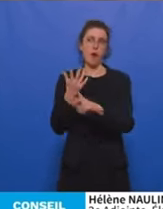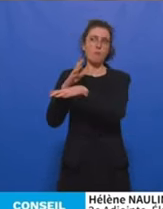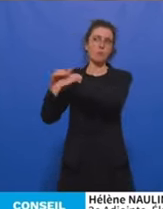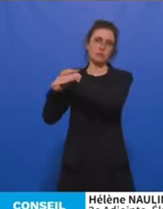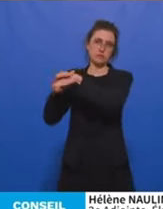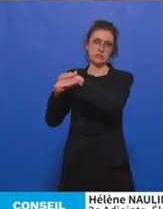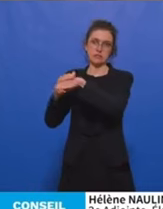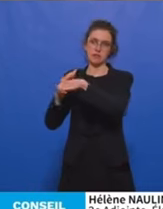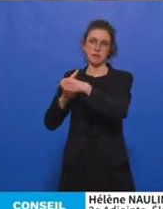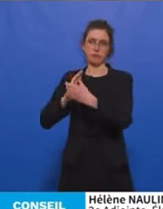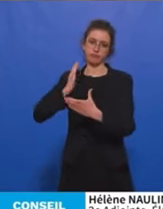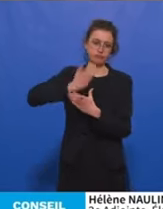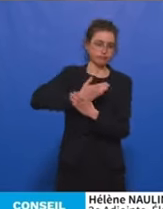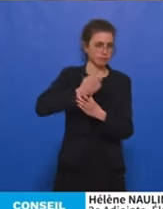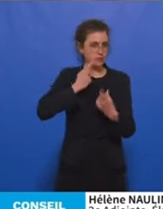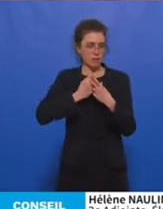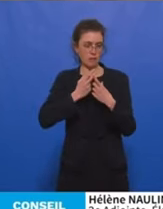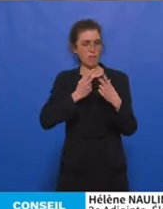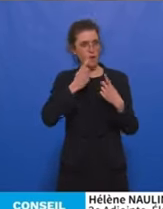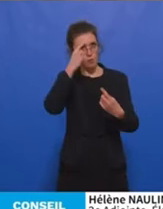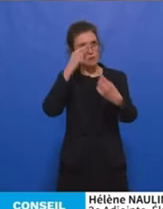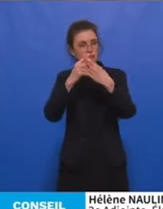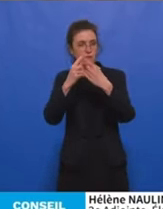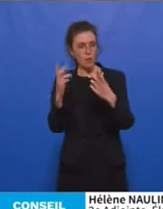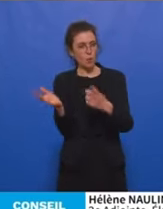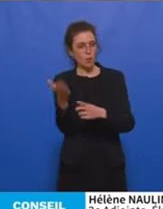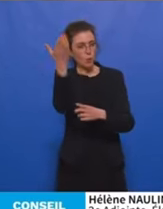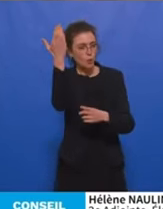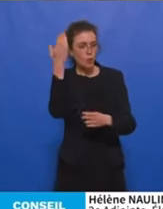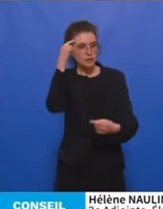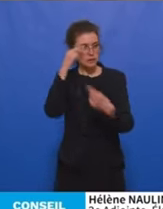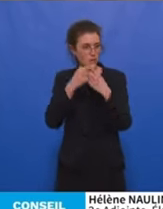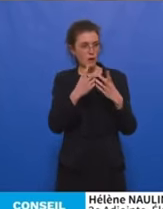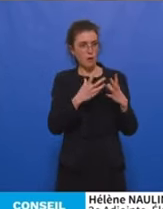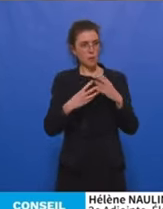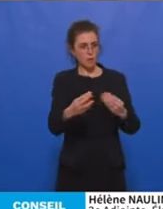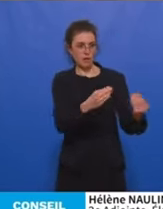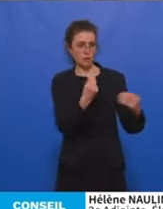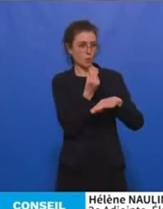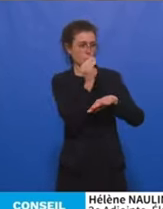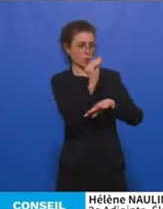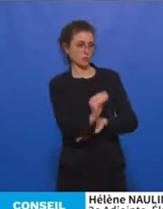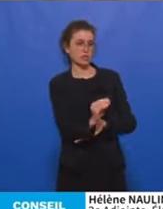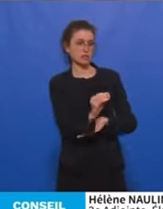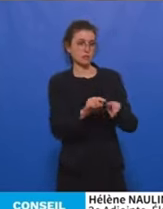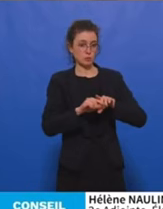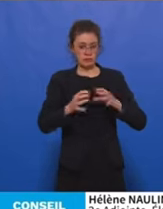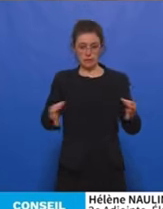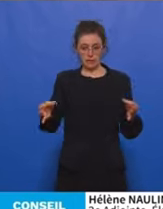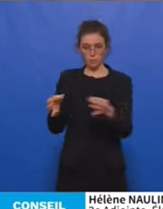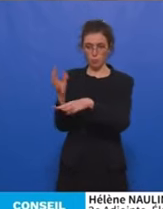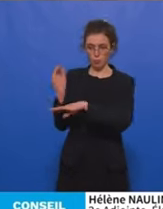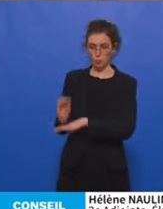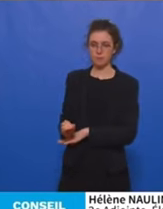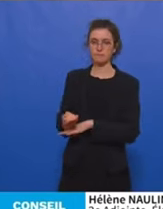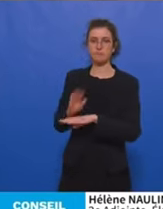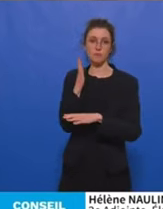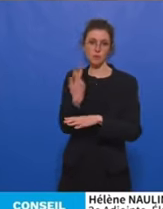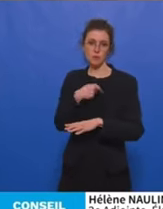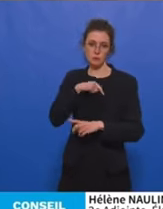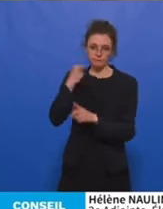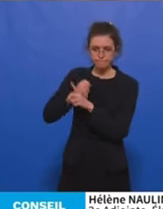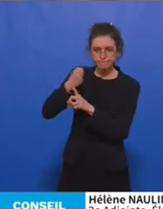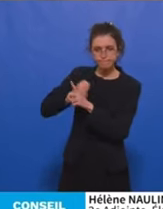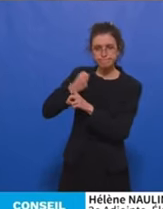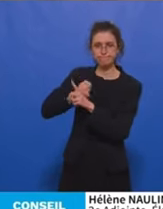habitantes de notre territoire. Et à ce titre-là, eh bien, c'est l'action, en tout cas, que nous menons, et c'est en ce sens que nous agissons à